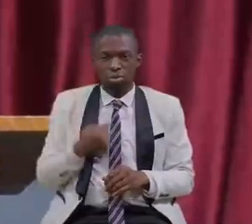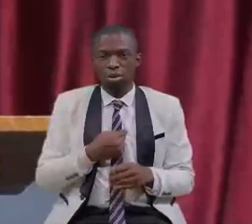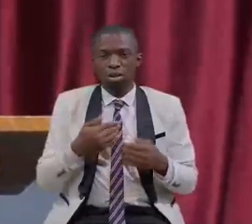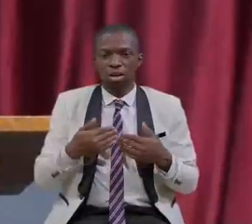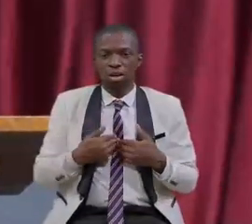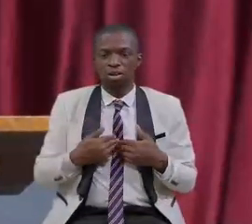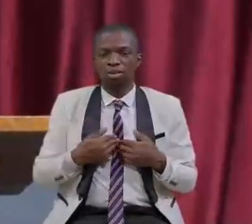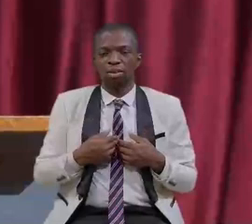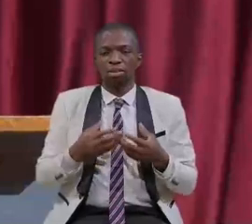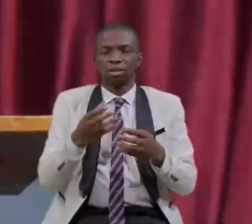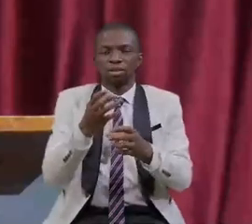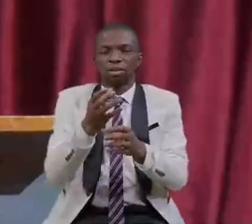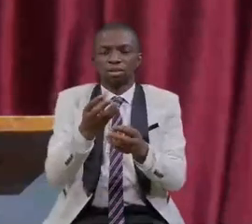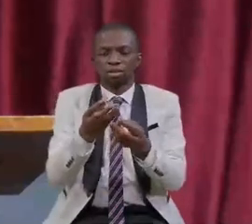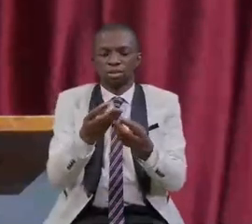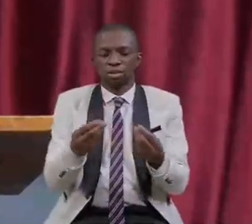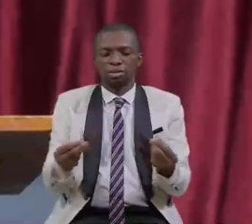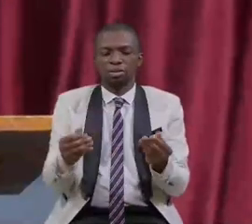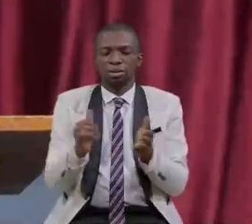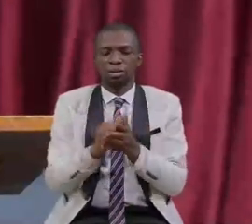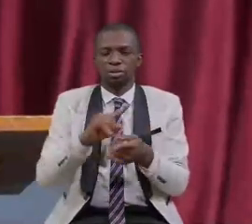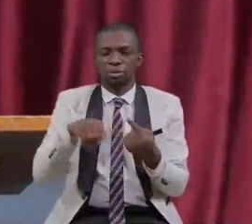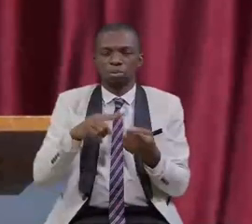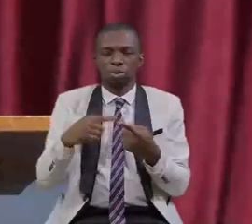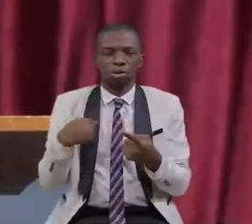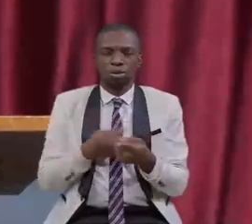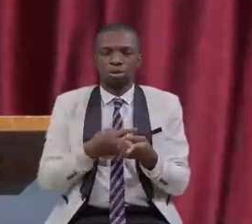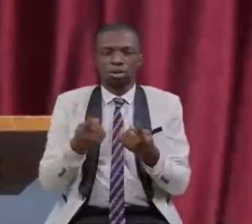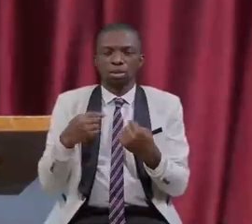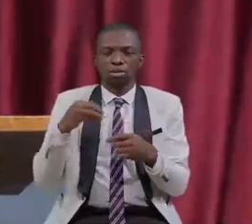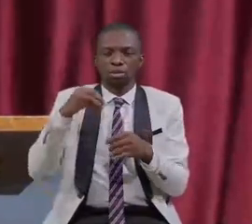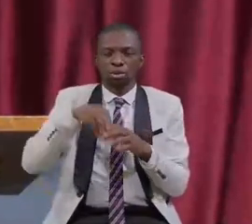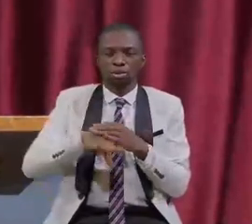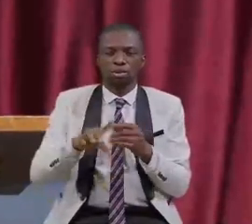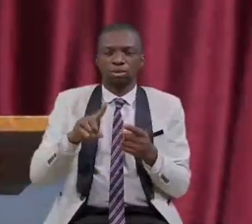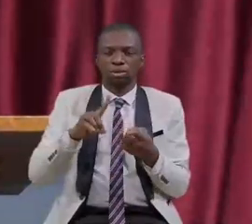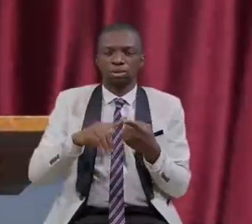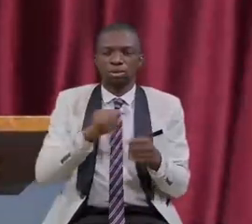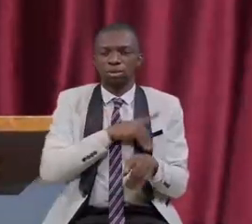Parce que tout est réglé lorsque nous sommes entrés dans le royaume.